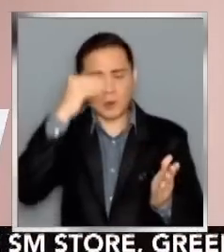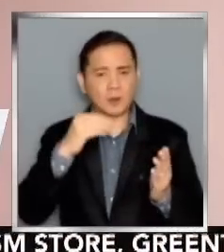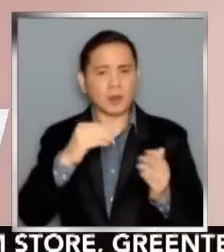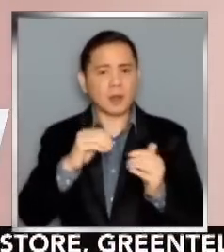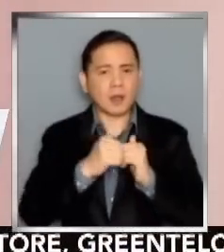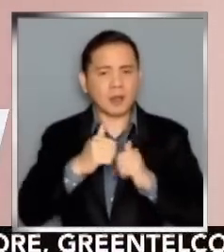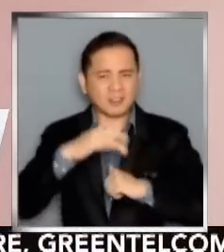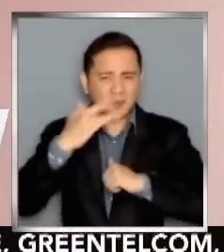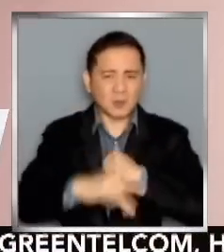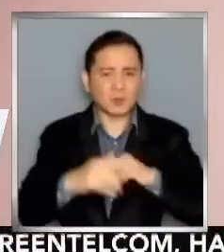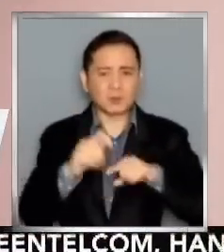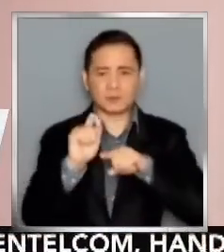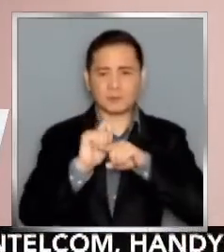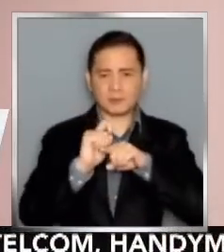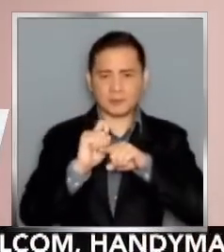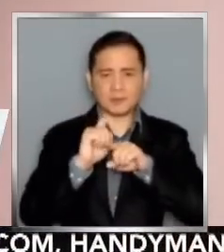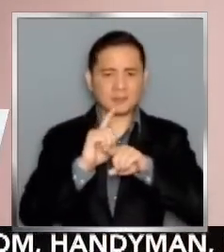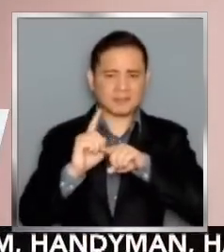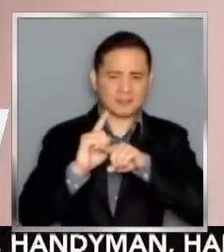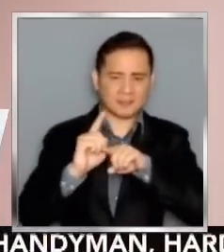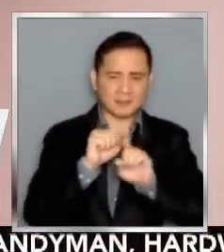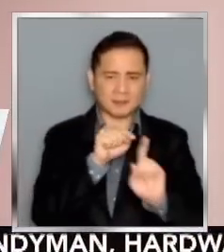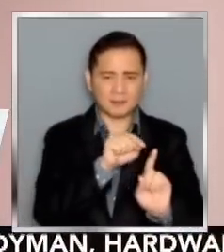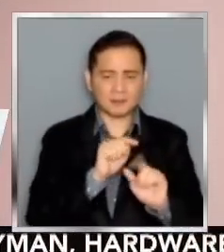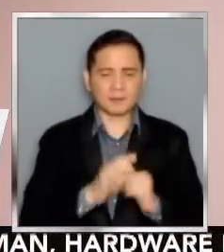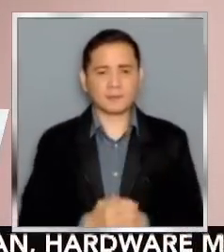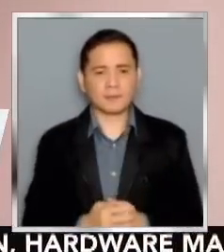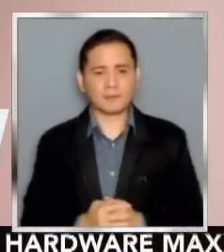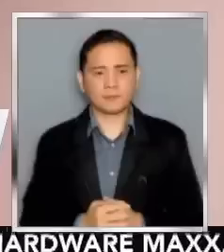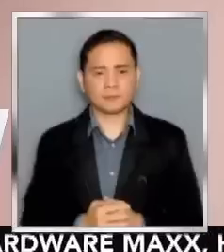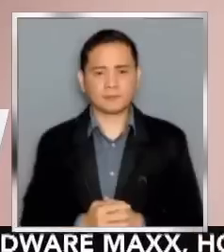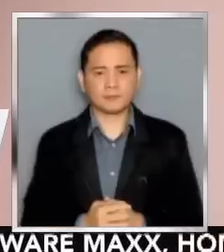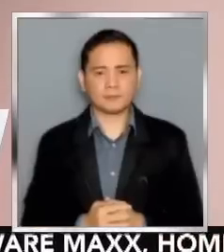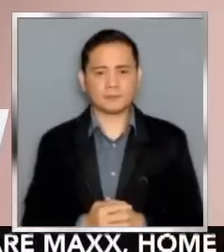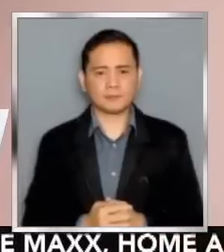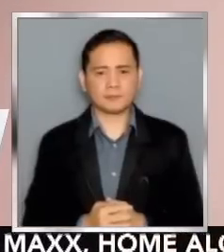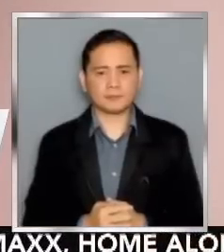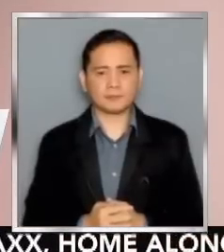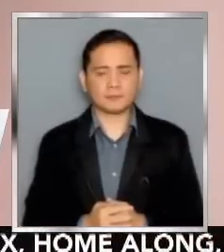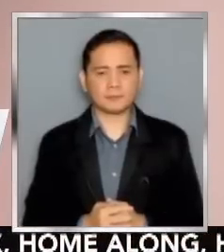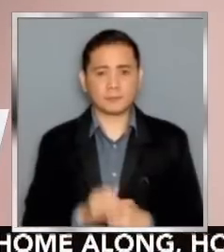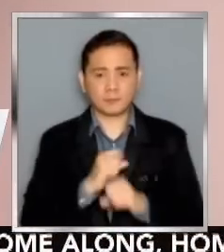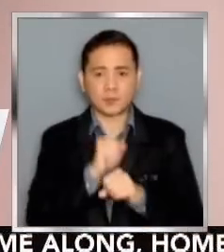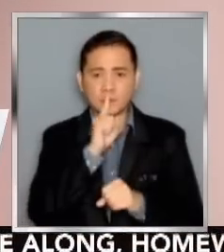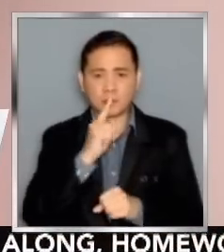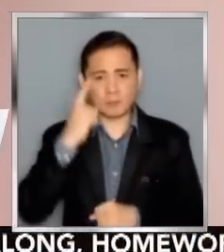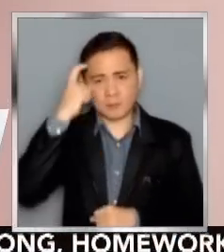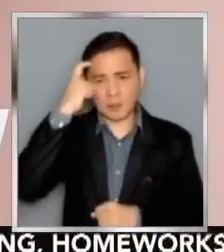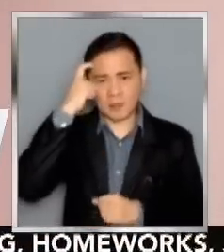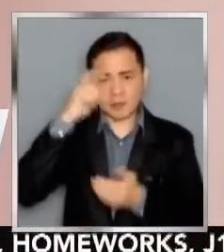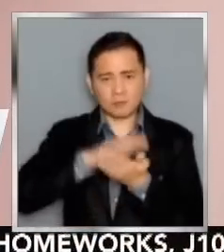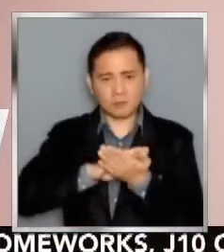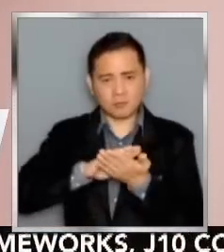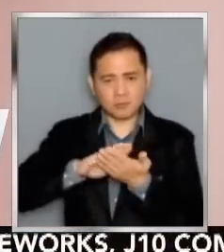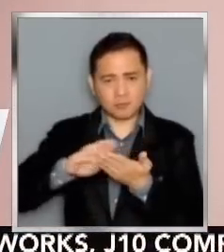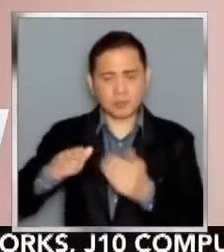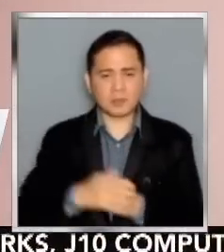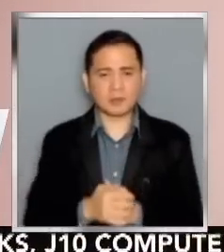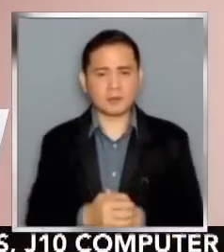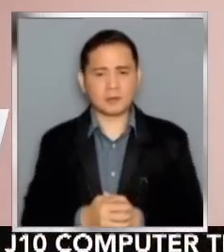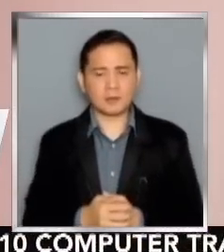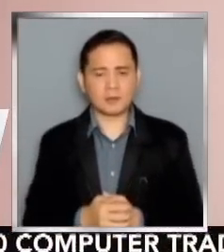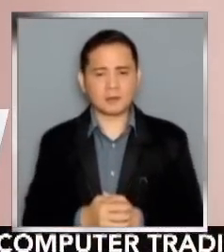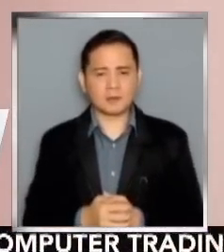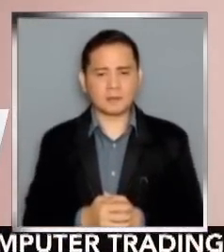sa sarili. At yung mga matatanda na nag-iisip para sila ay mga abuso ng kabataan,